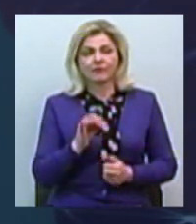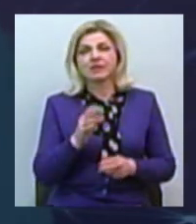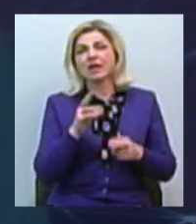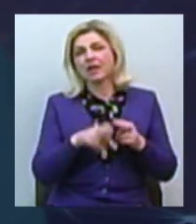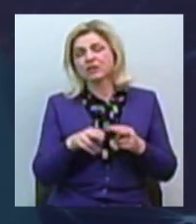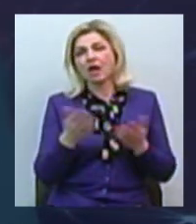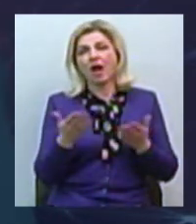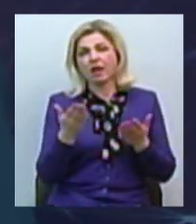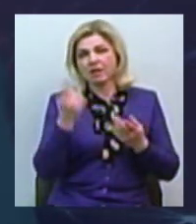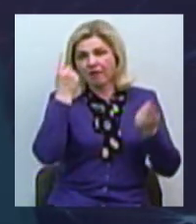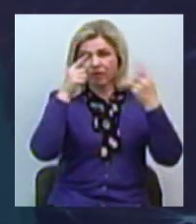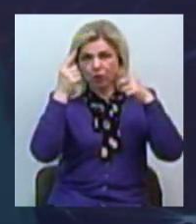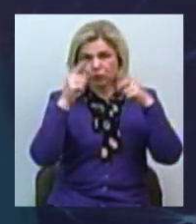в